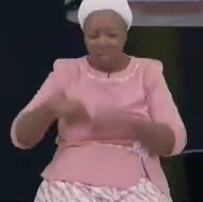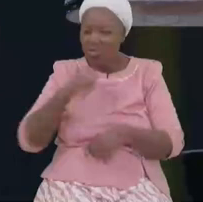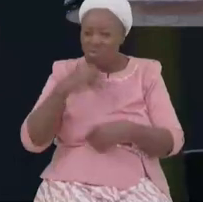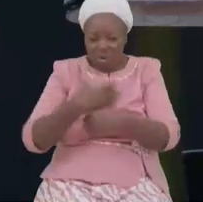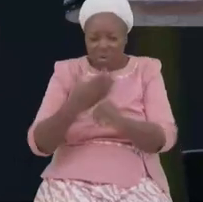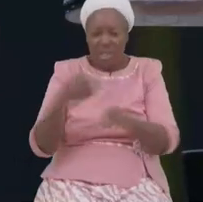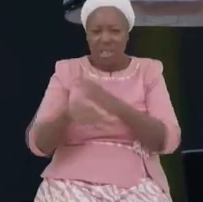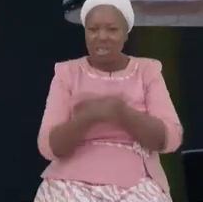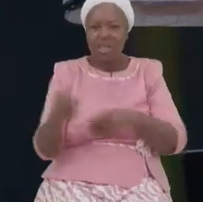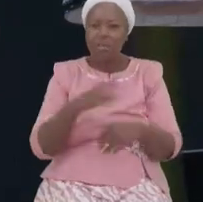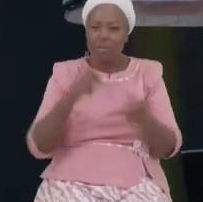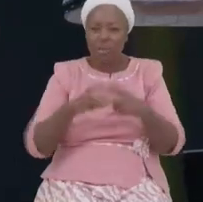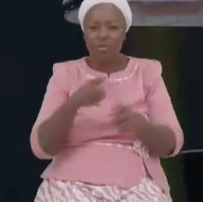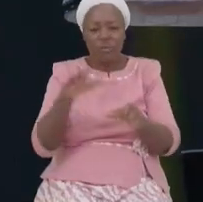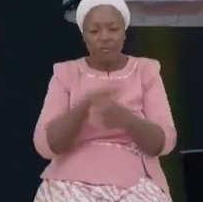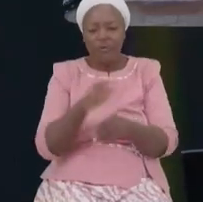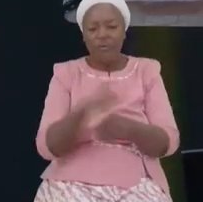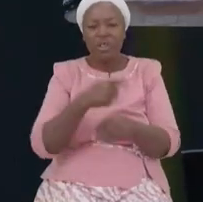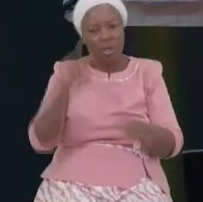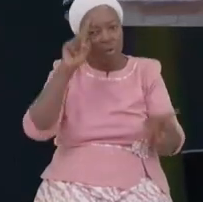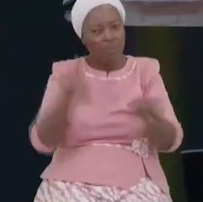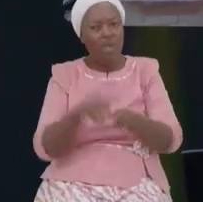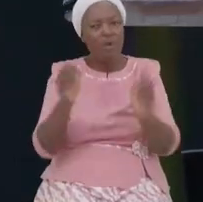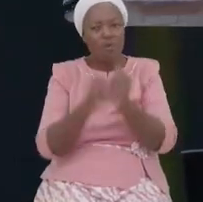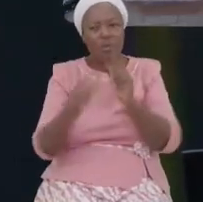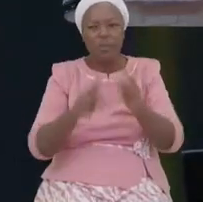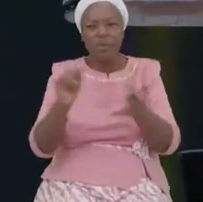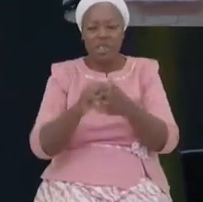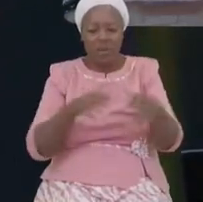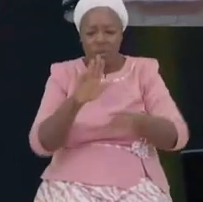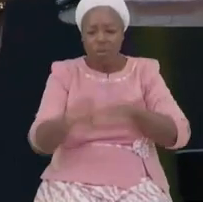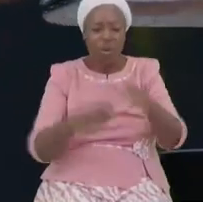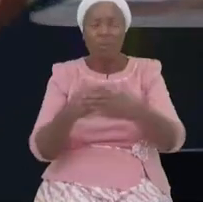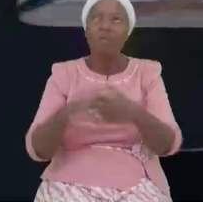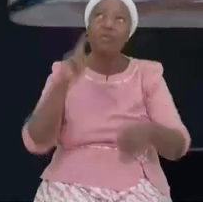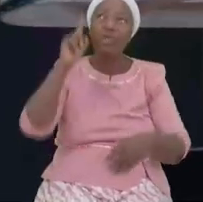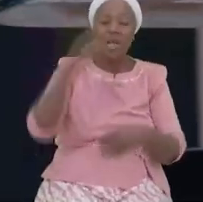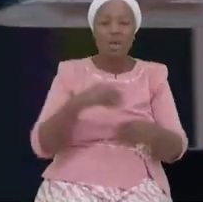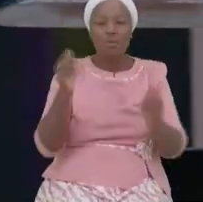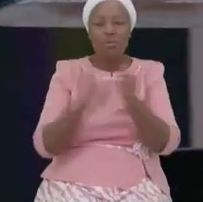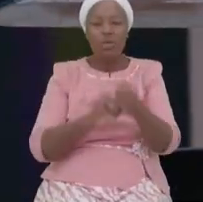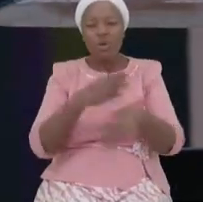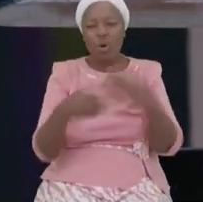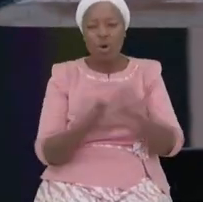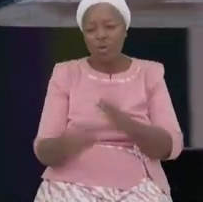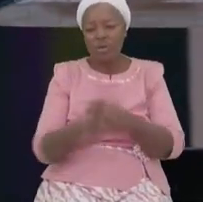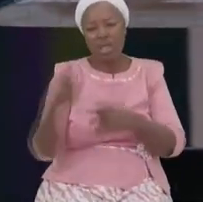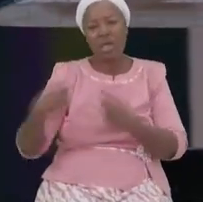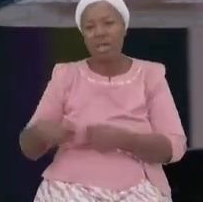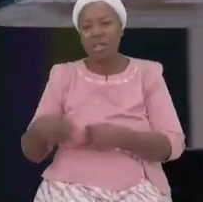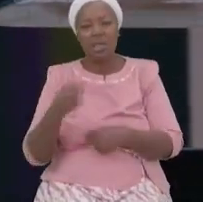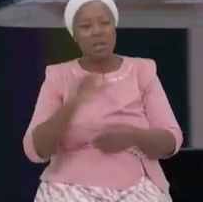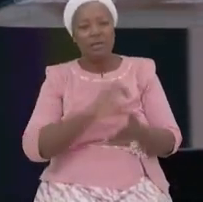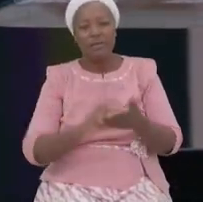Alors, tu accomplis l'alliance avec ceux qui marchent devant toi de tout leur cœur. Voyez